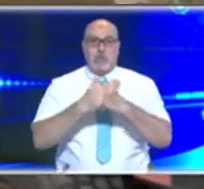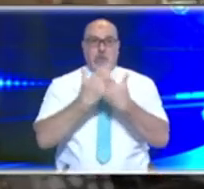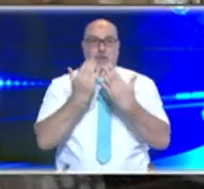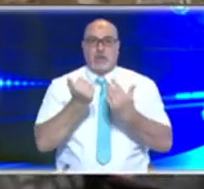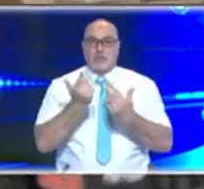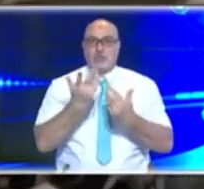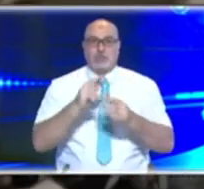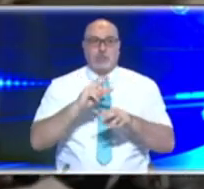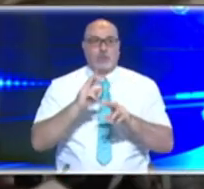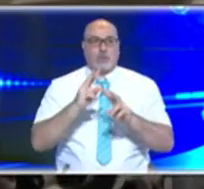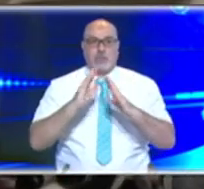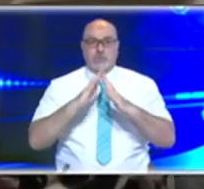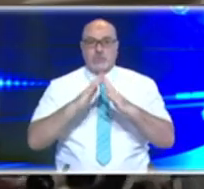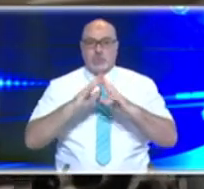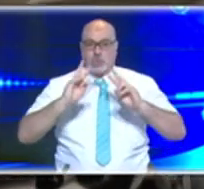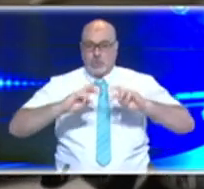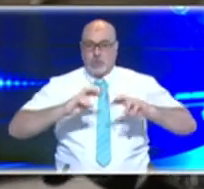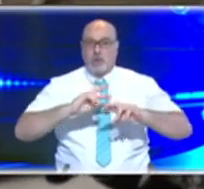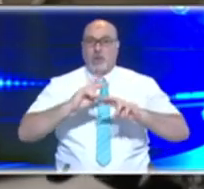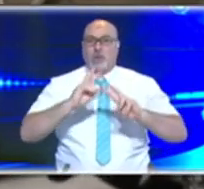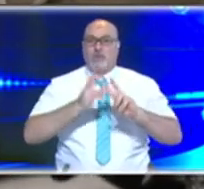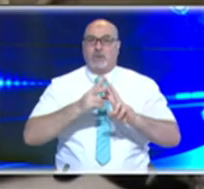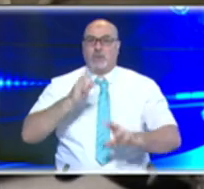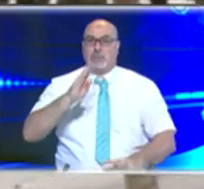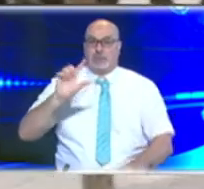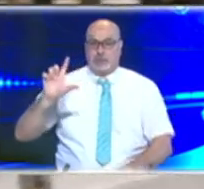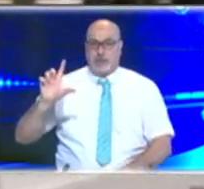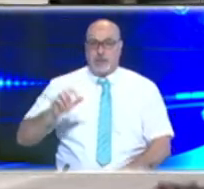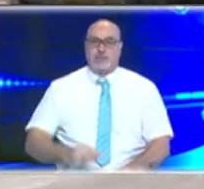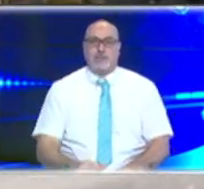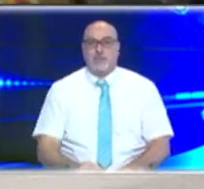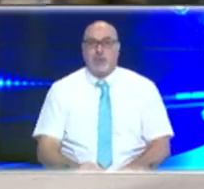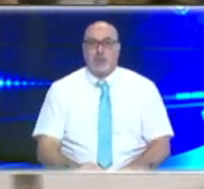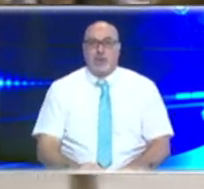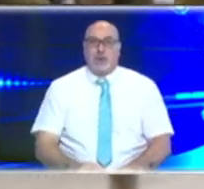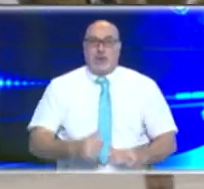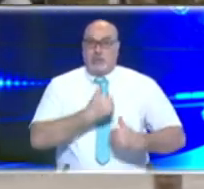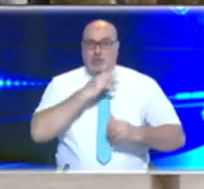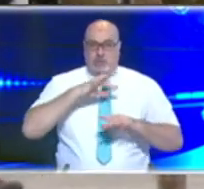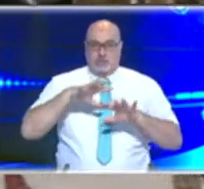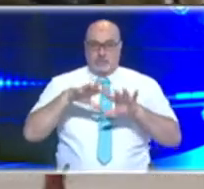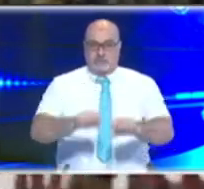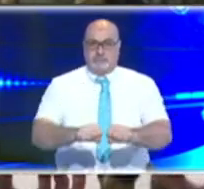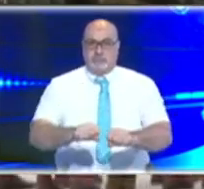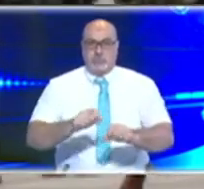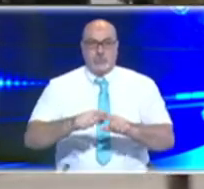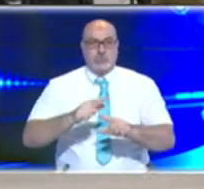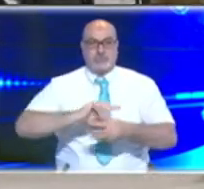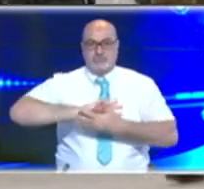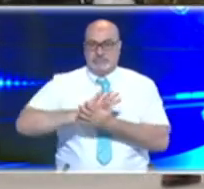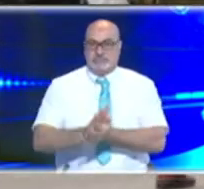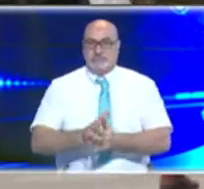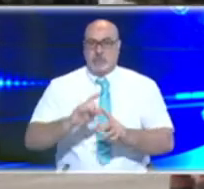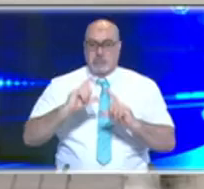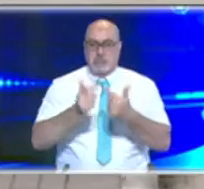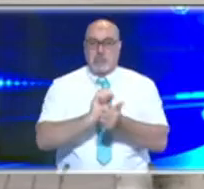عدة منازل وفتشتها في محافظة بيت لحم، وذلك في سلسلة اقتحامات ومداهمات